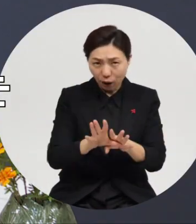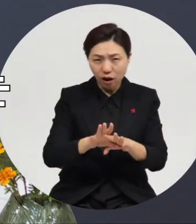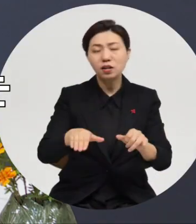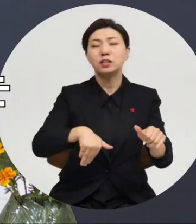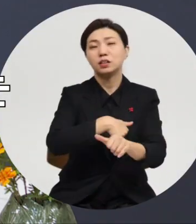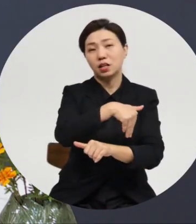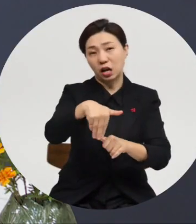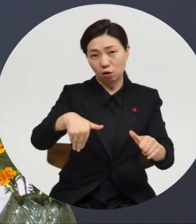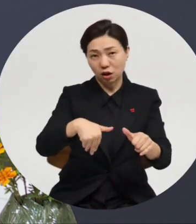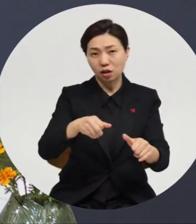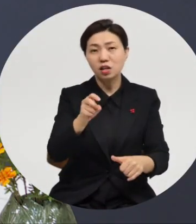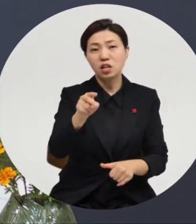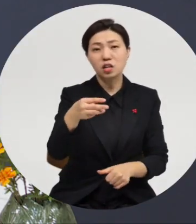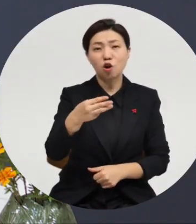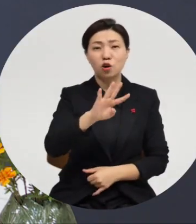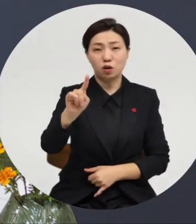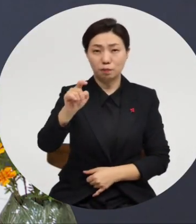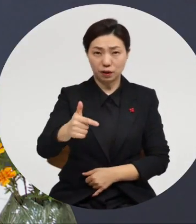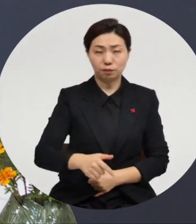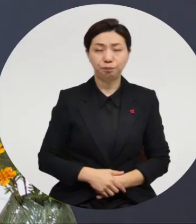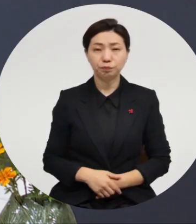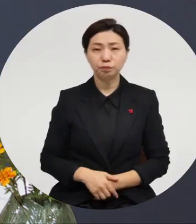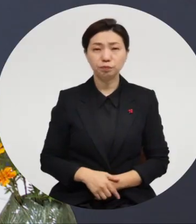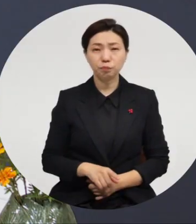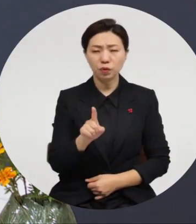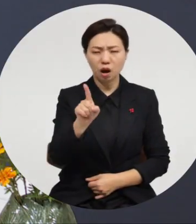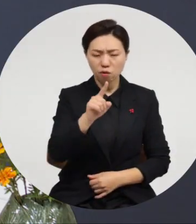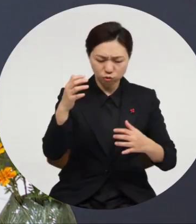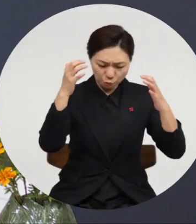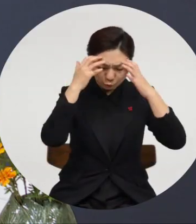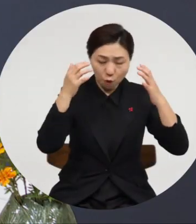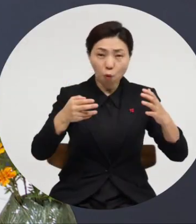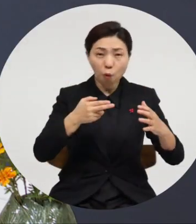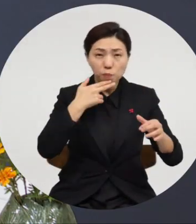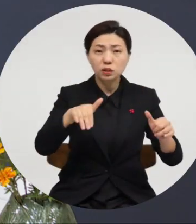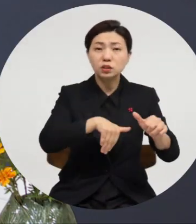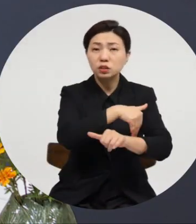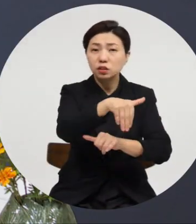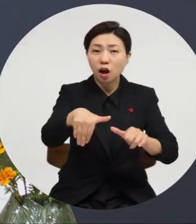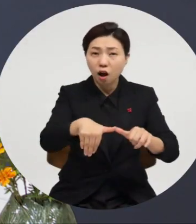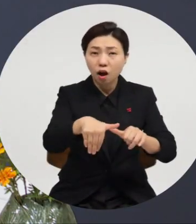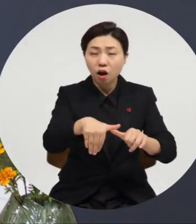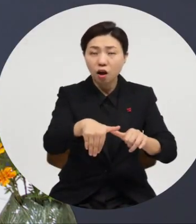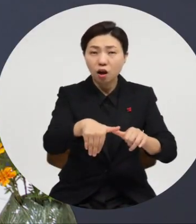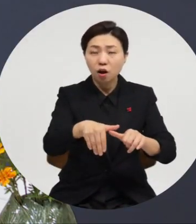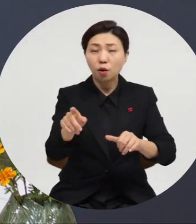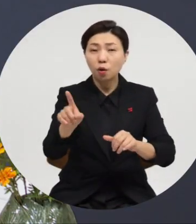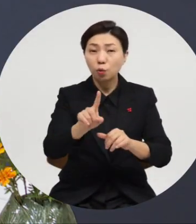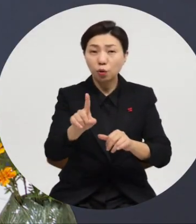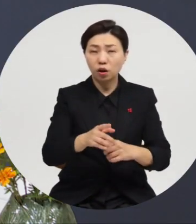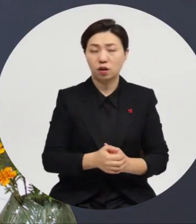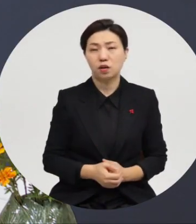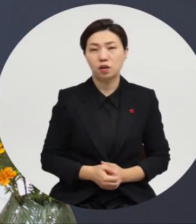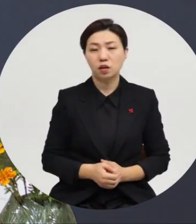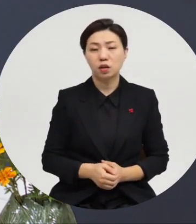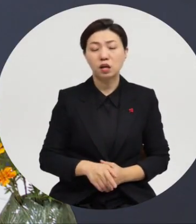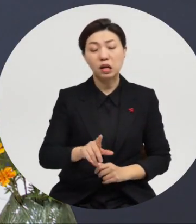상태에 이른다. 그러면 어떻게 하면 그런 걸림이 없는 상태에 이르게